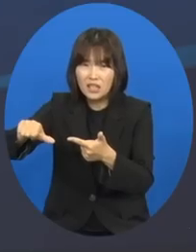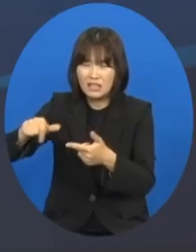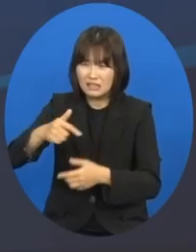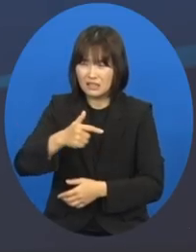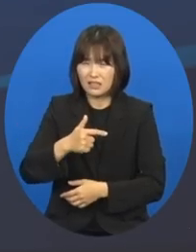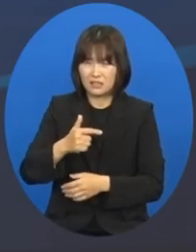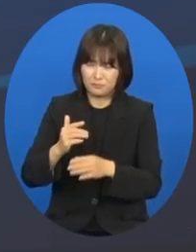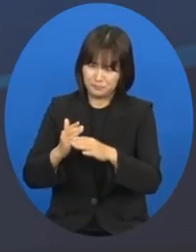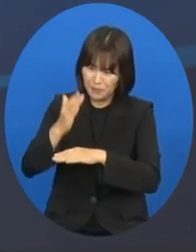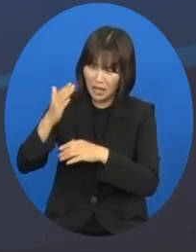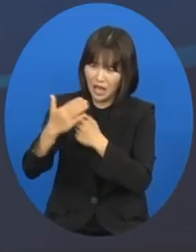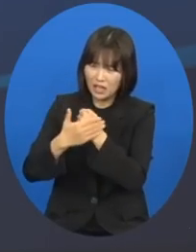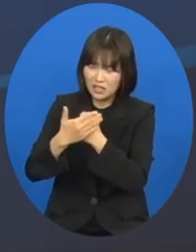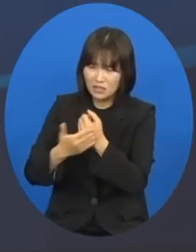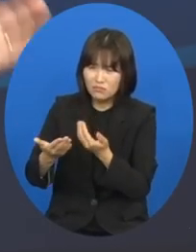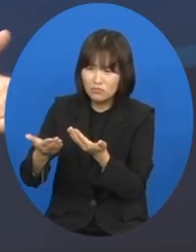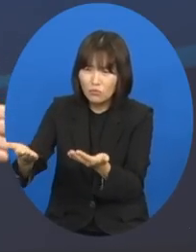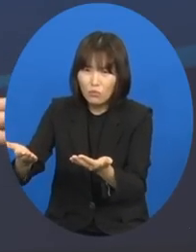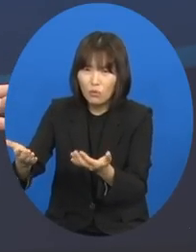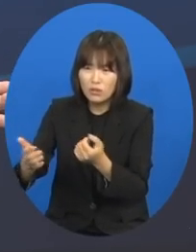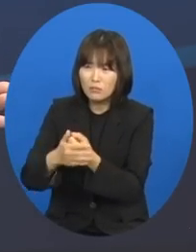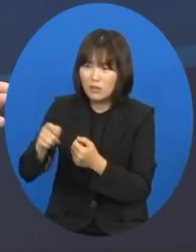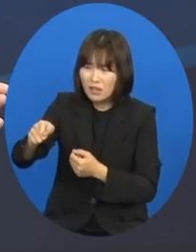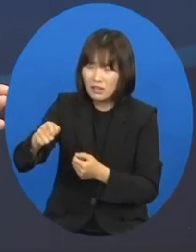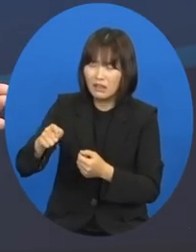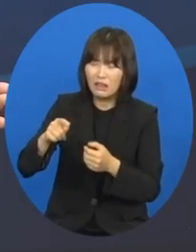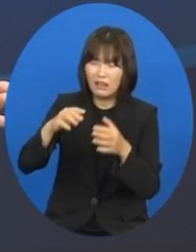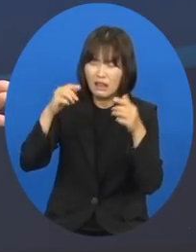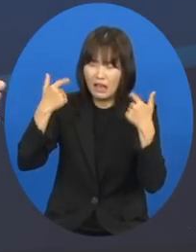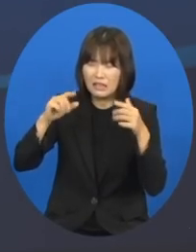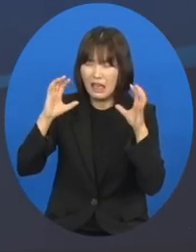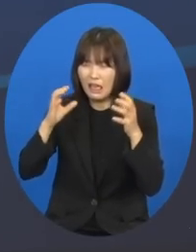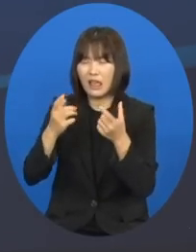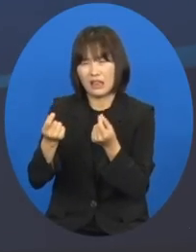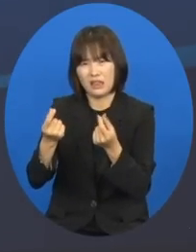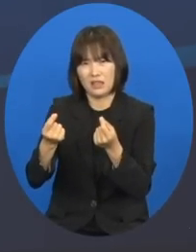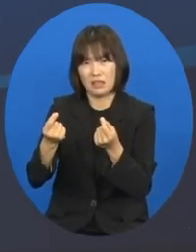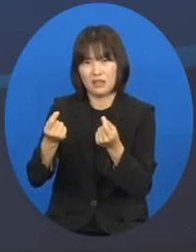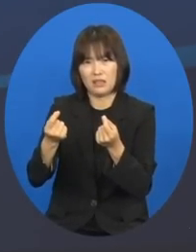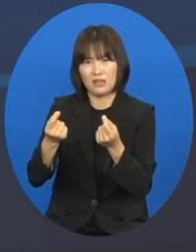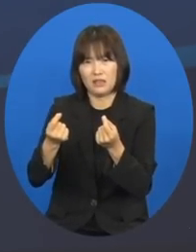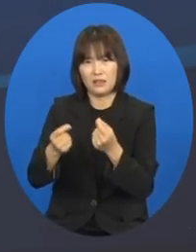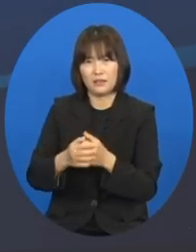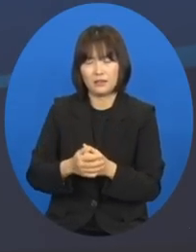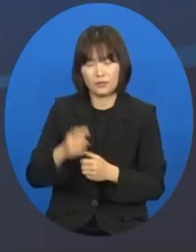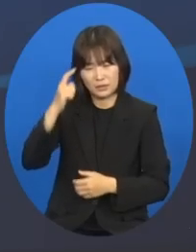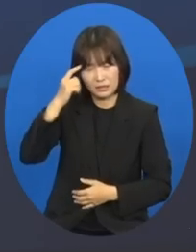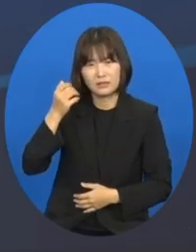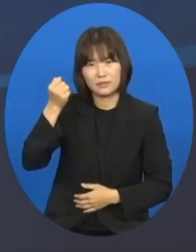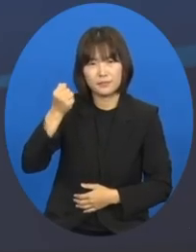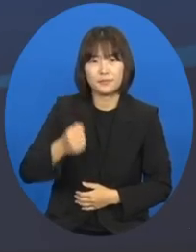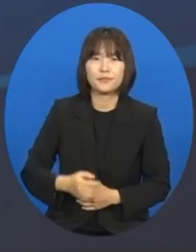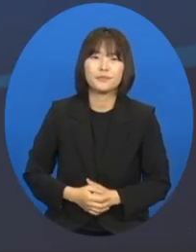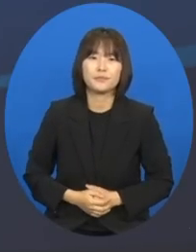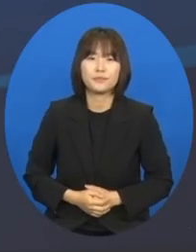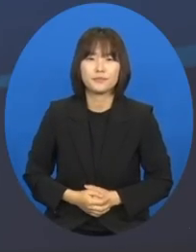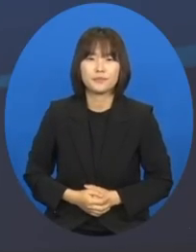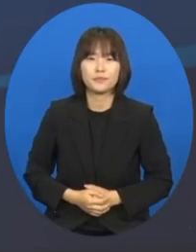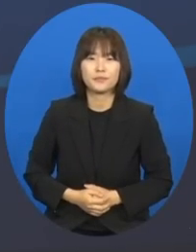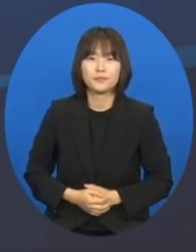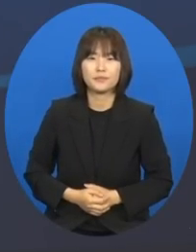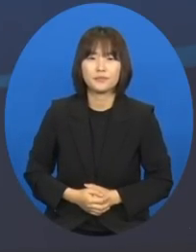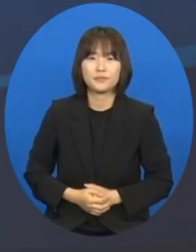베풀기 때문에 제가 저런 식으로 처리 안 되는 거라고 생각을 하는 거죠 이게 진짜